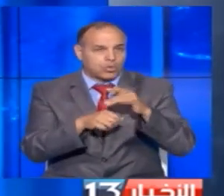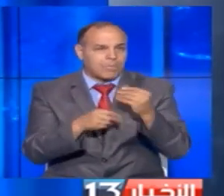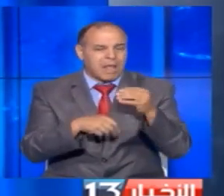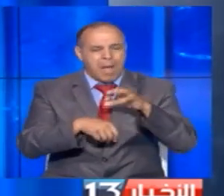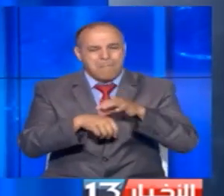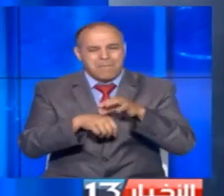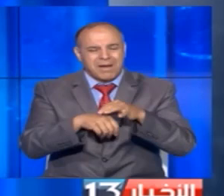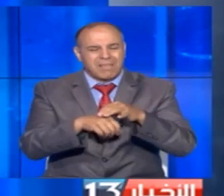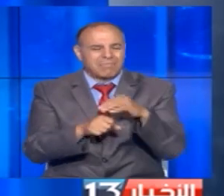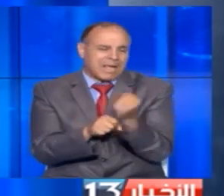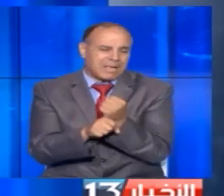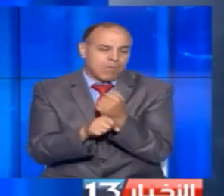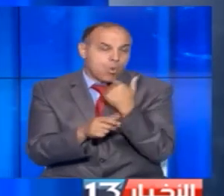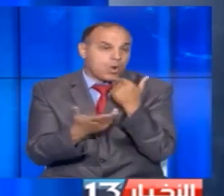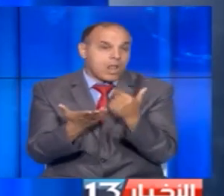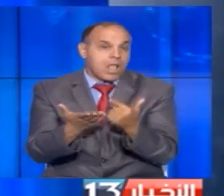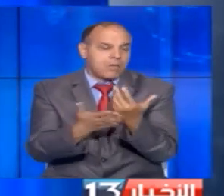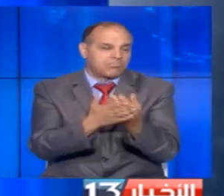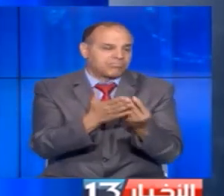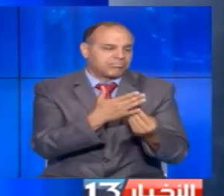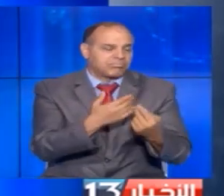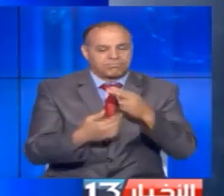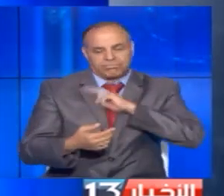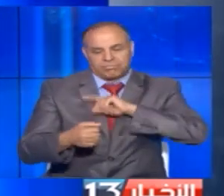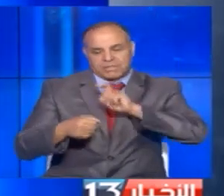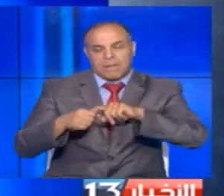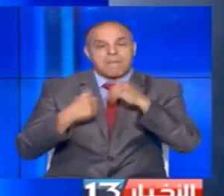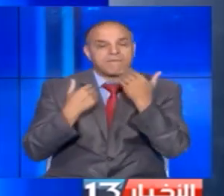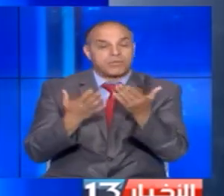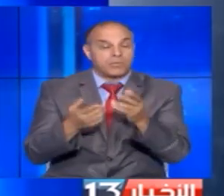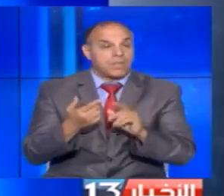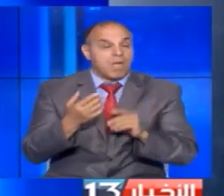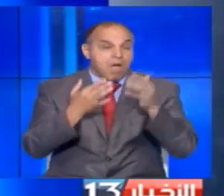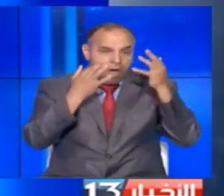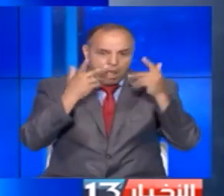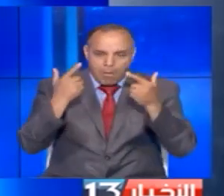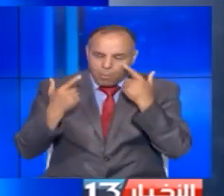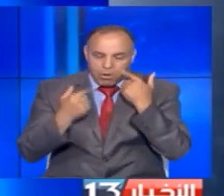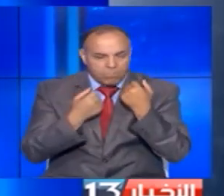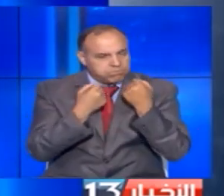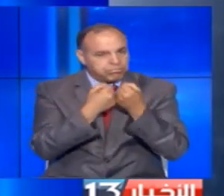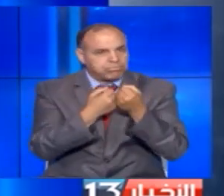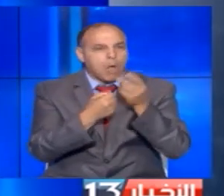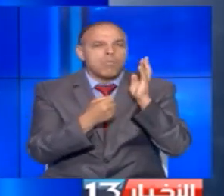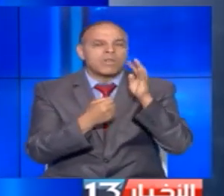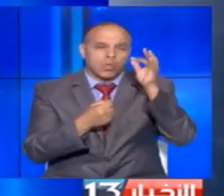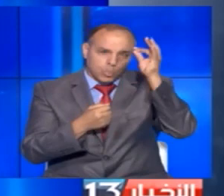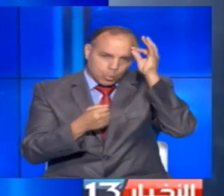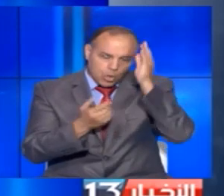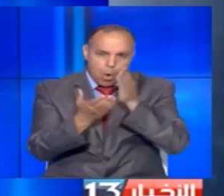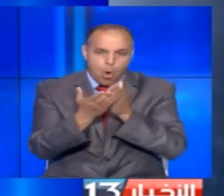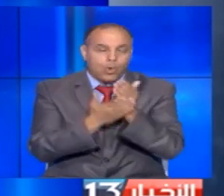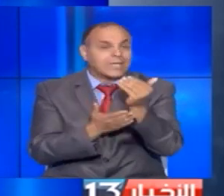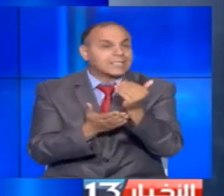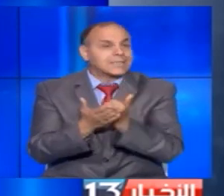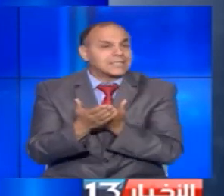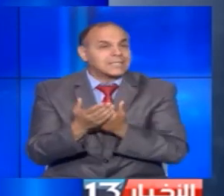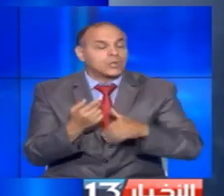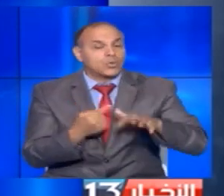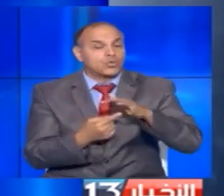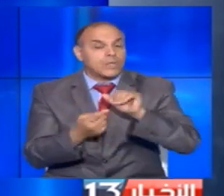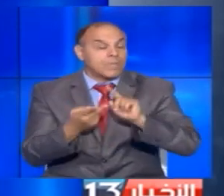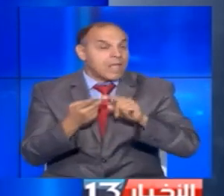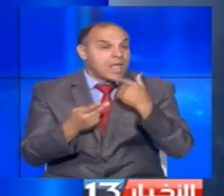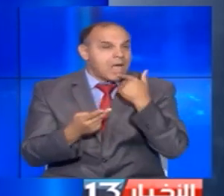الامراض المهنيه في ظل غياب التغطيه الصحيه ارقام دفعت المنتدى التونسي للحقوق الاقتصاديه والاجتماعيه